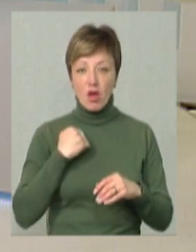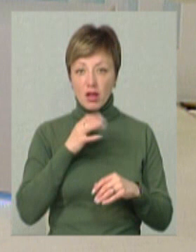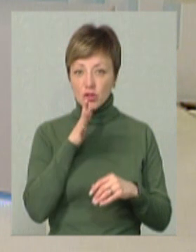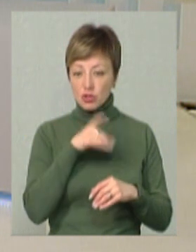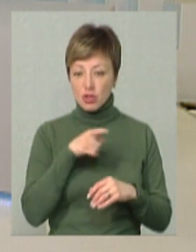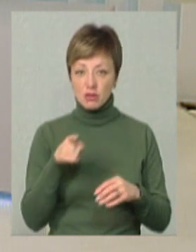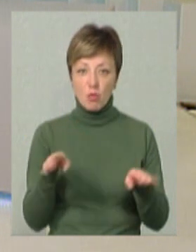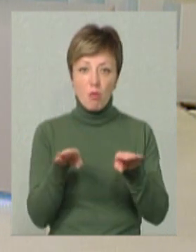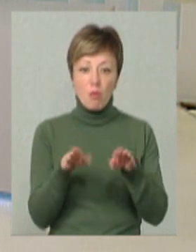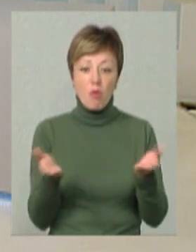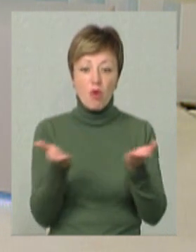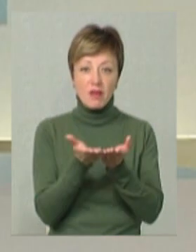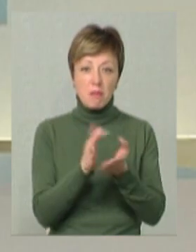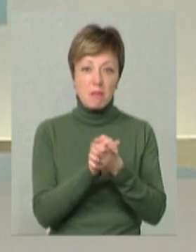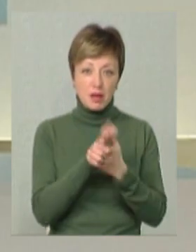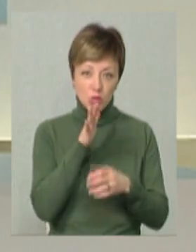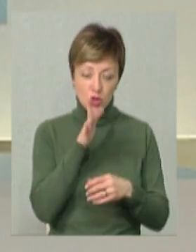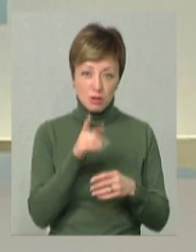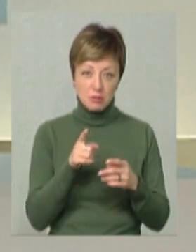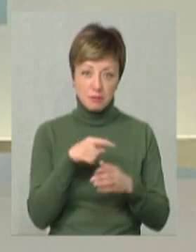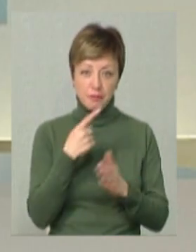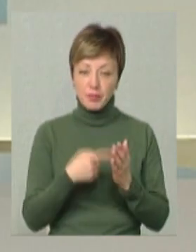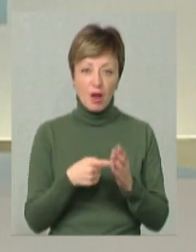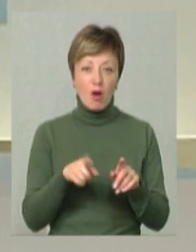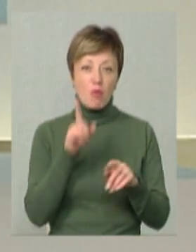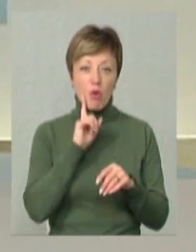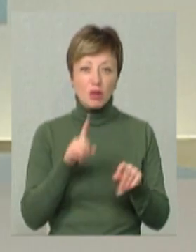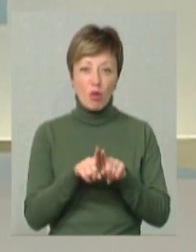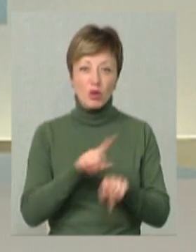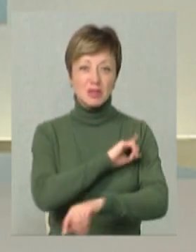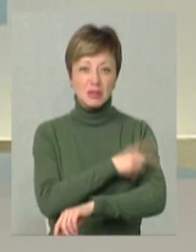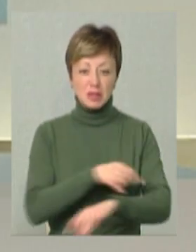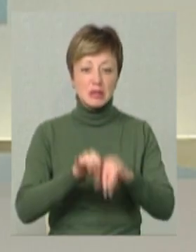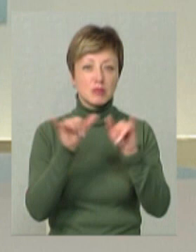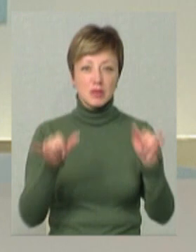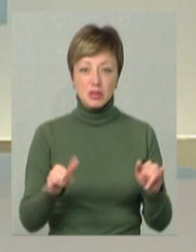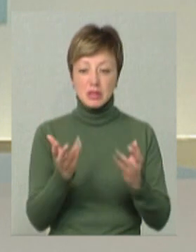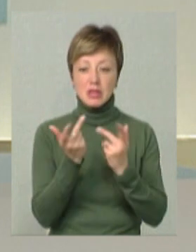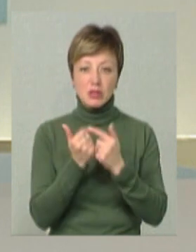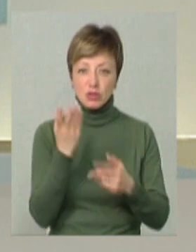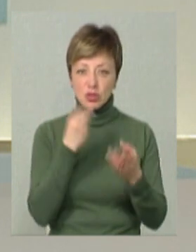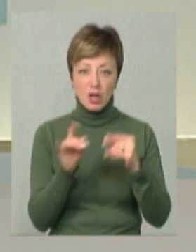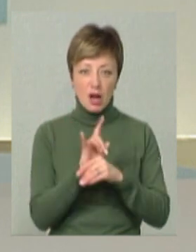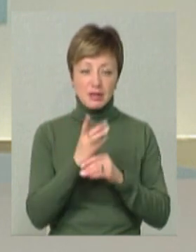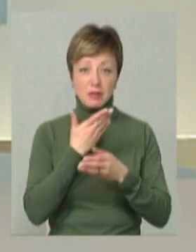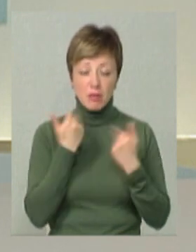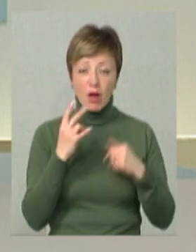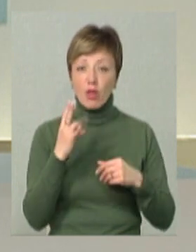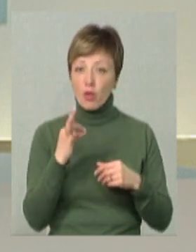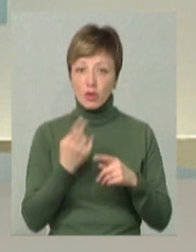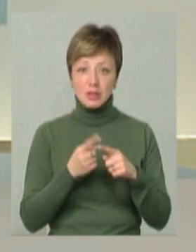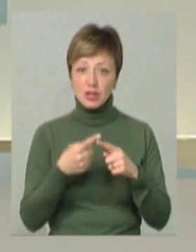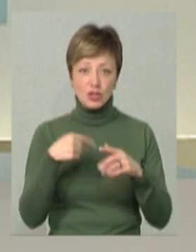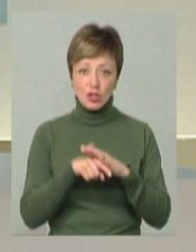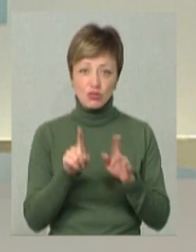у порівняно з мирним? Поки що такого суттєвого збільшення кількості шахрайств ми не бачимо, але це не означає,